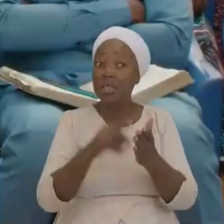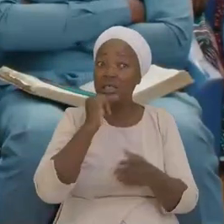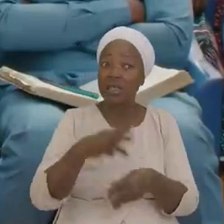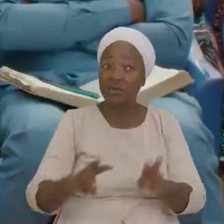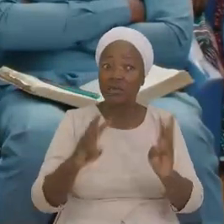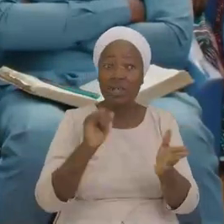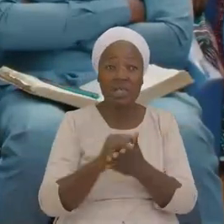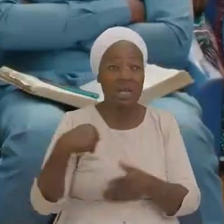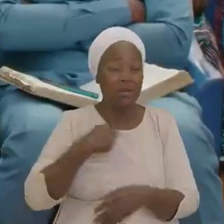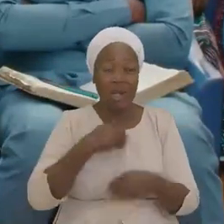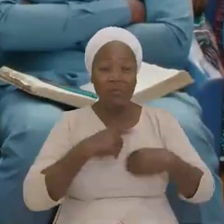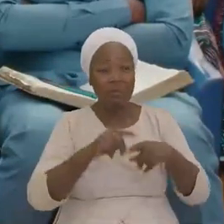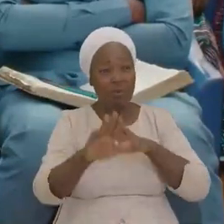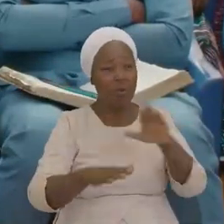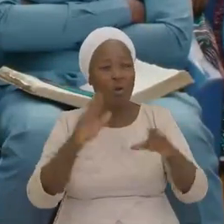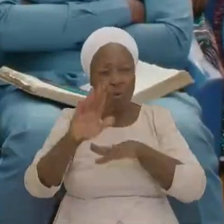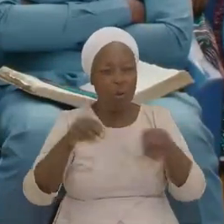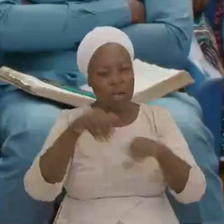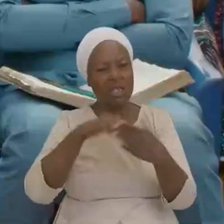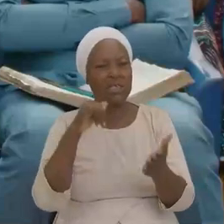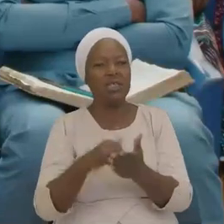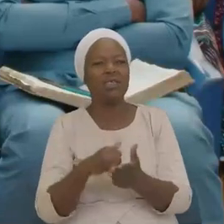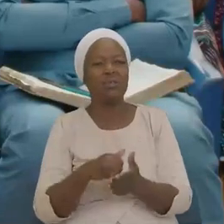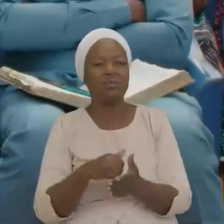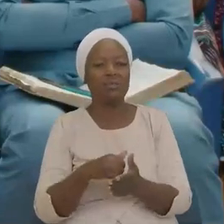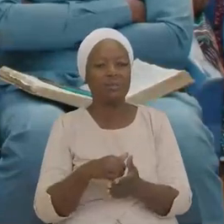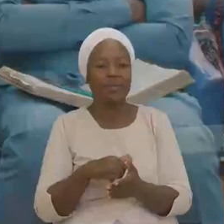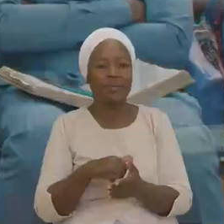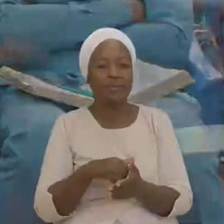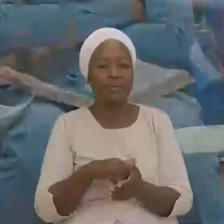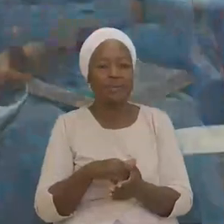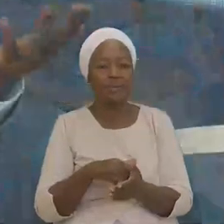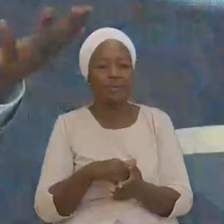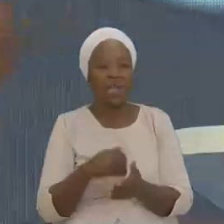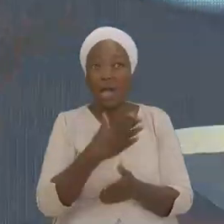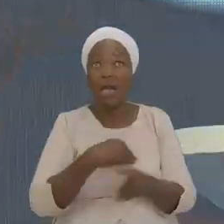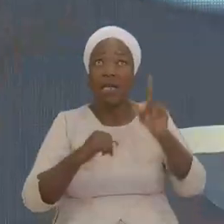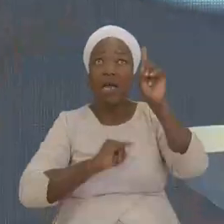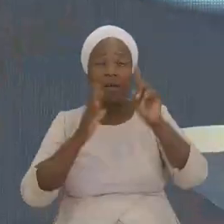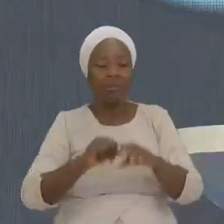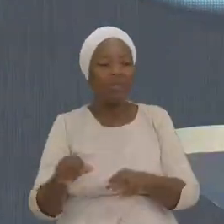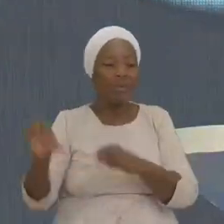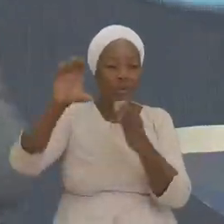esprit nous rappelle, voici le chemin, marchez-y.